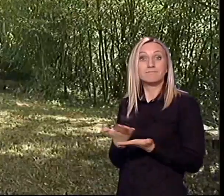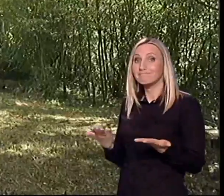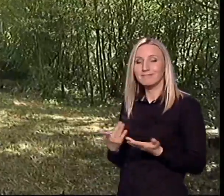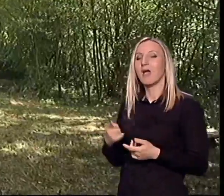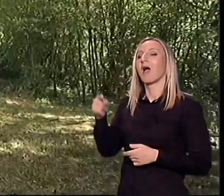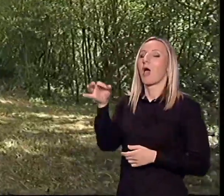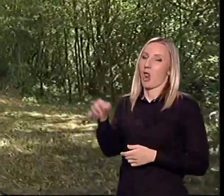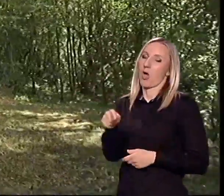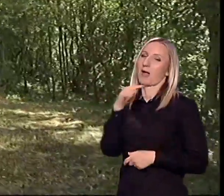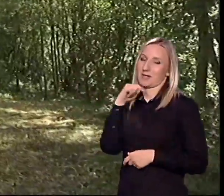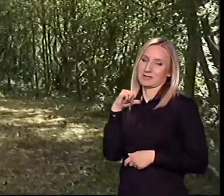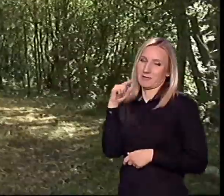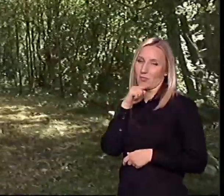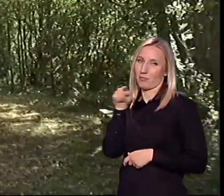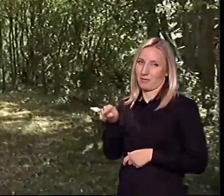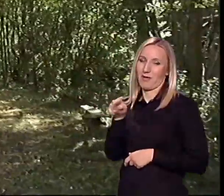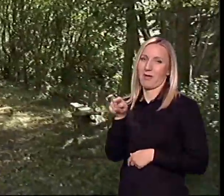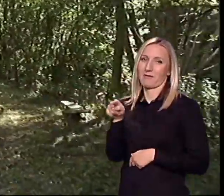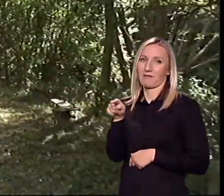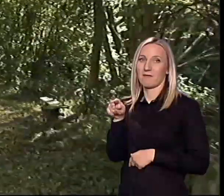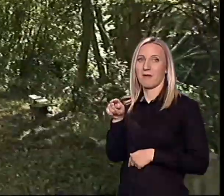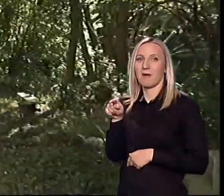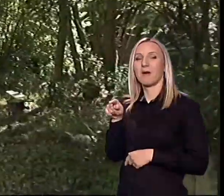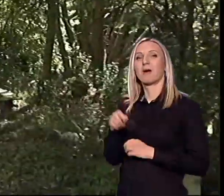lokalna samouprava jeste vezana